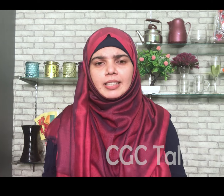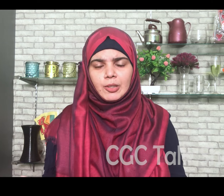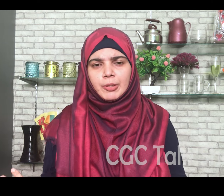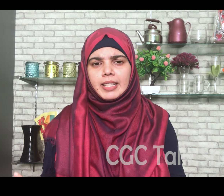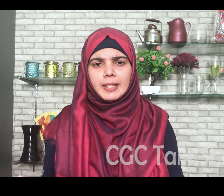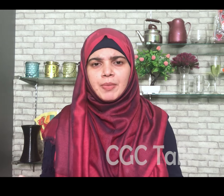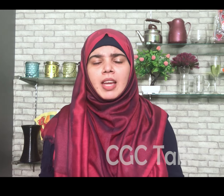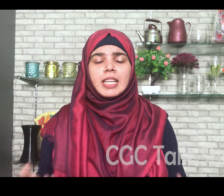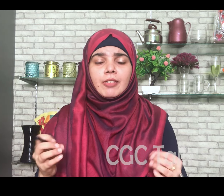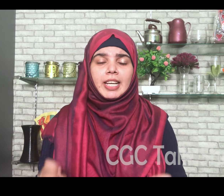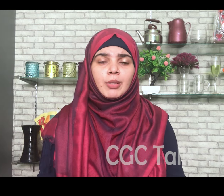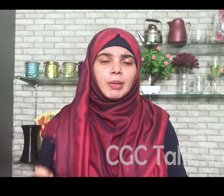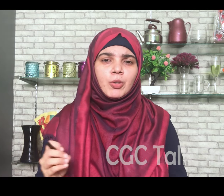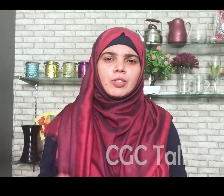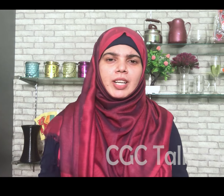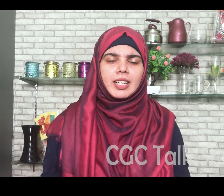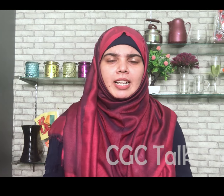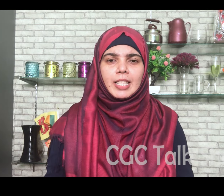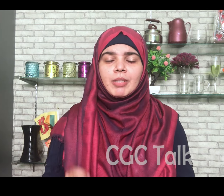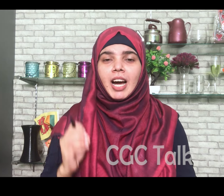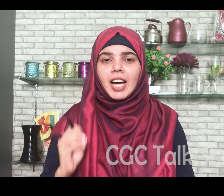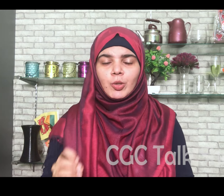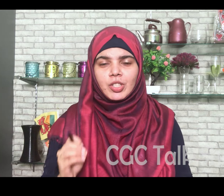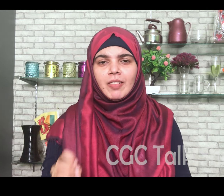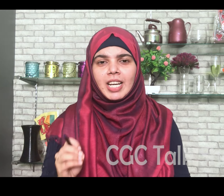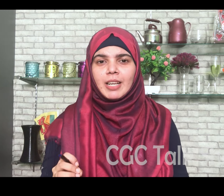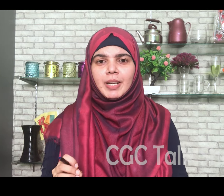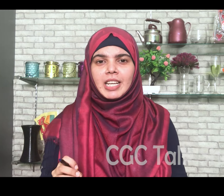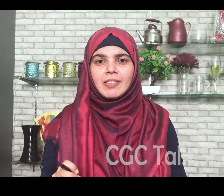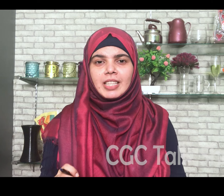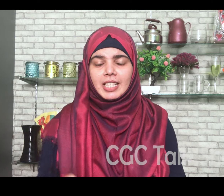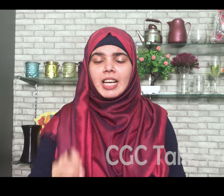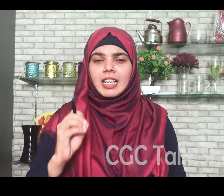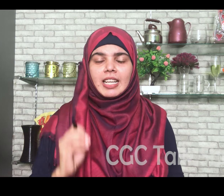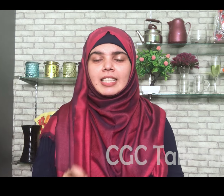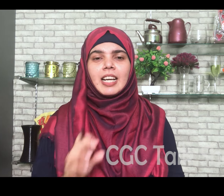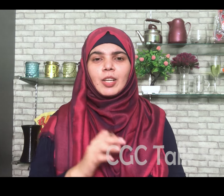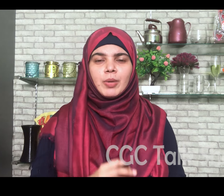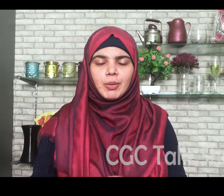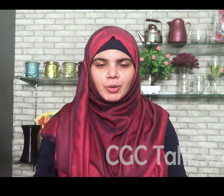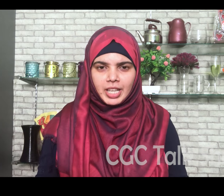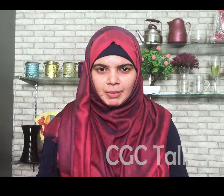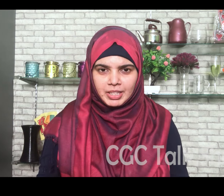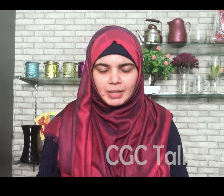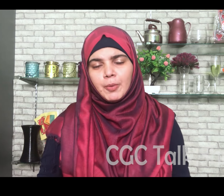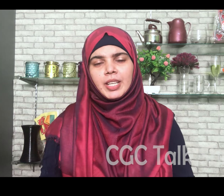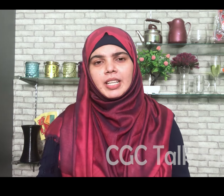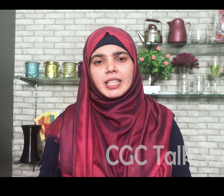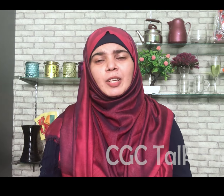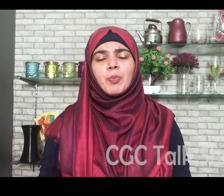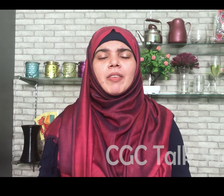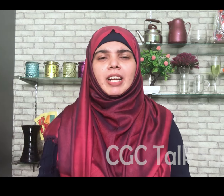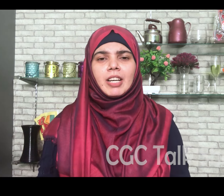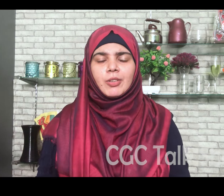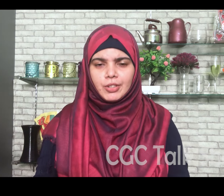ஃபீலிங்ஸ் எடுக்க முடியாது. இதுவரைக்குமே 3 வருடங்களாகியும் யார் குற்றவாளி அப்படிங்கறது வந்து கரெக்டா நிரூபிக்க முடியாம வந்து